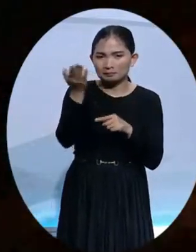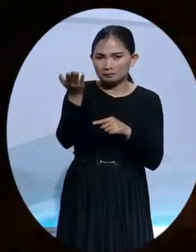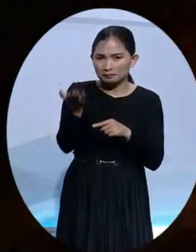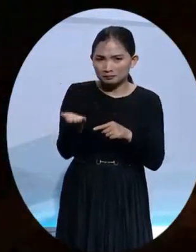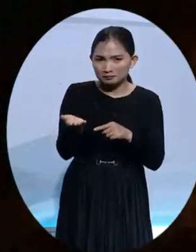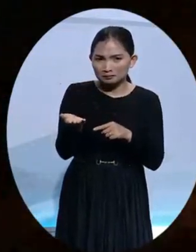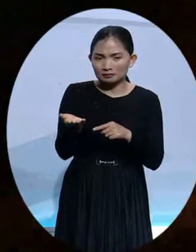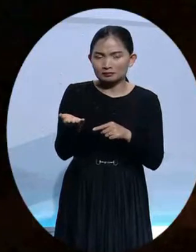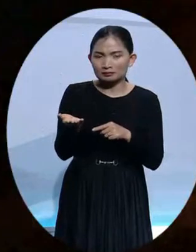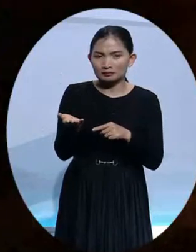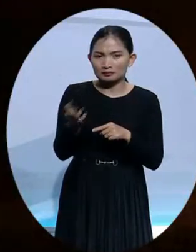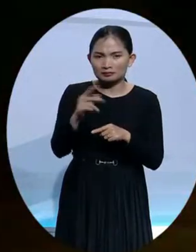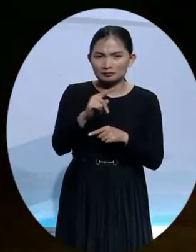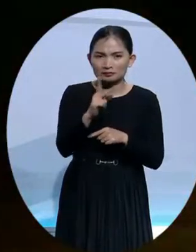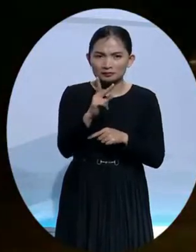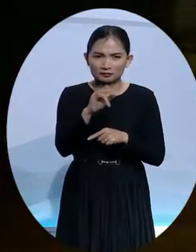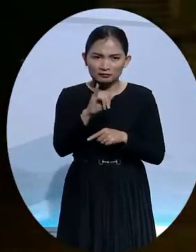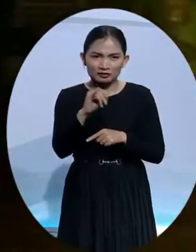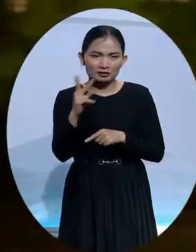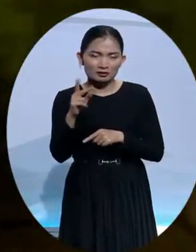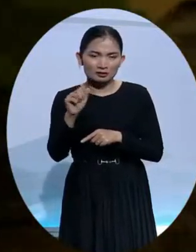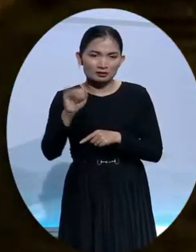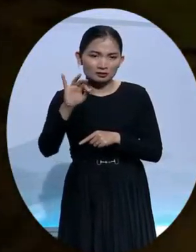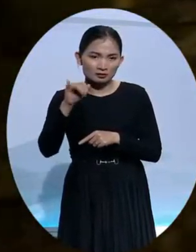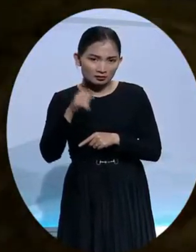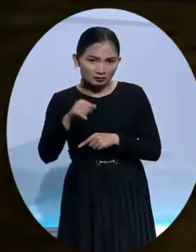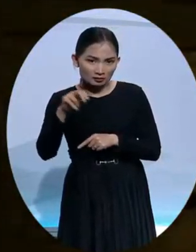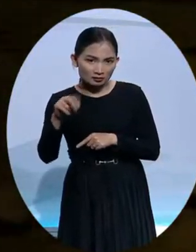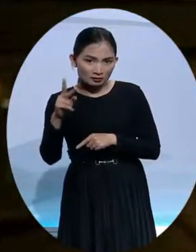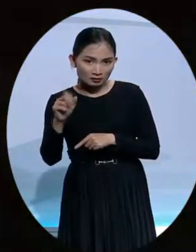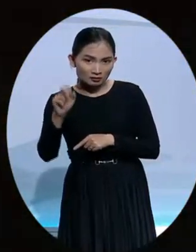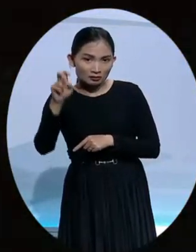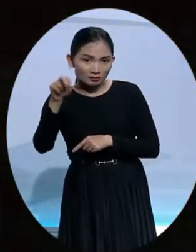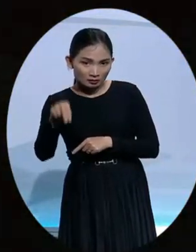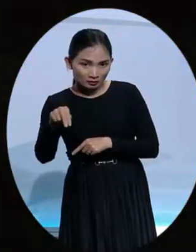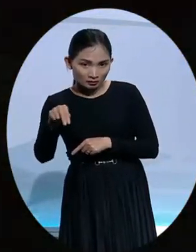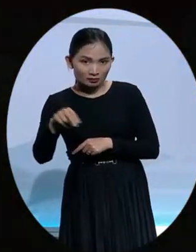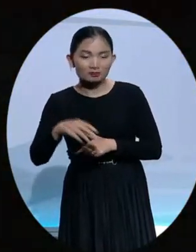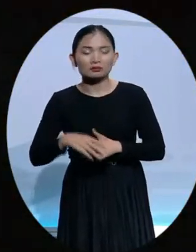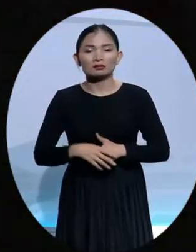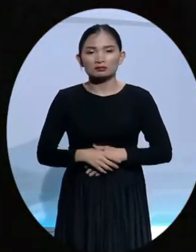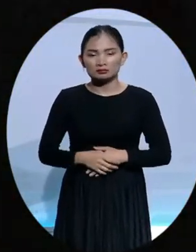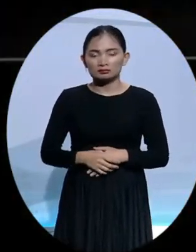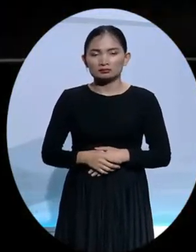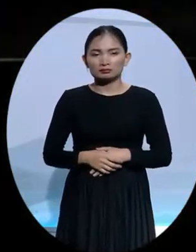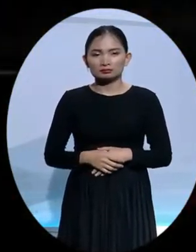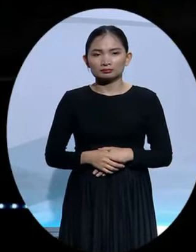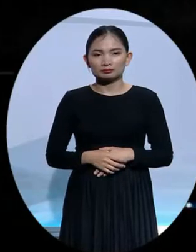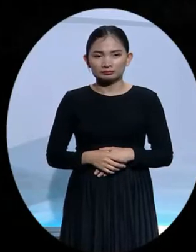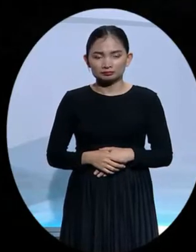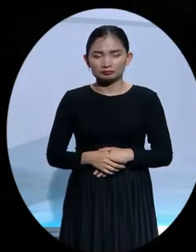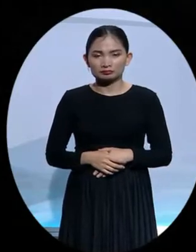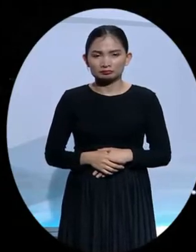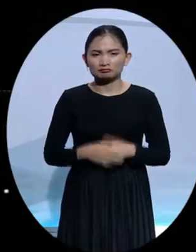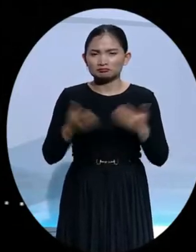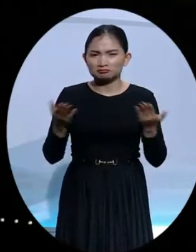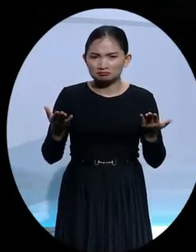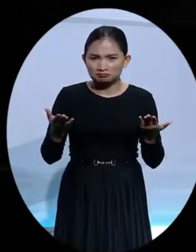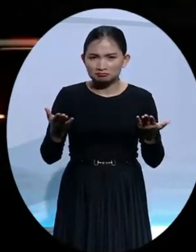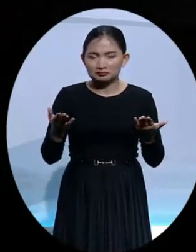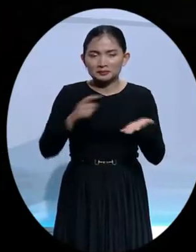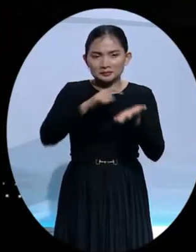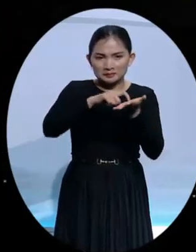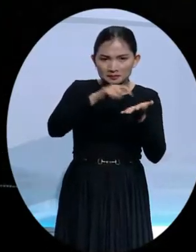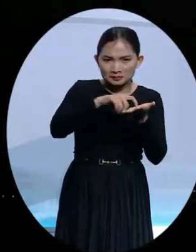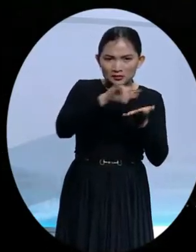hạt nhân, với mục tiêu được chỉ định đặt ở phía đông Đài Loan. Quân đội Mỹ cũng tăng cường sự hiện diện của mình gần đảo Đài Loan, bao gồm nhóm